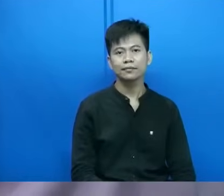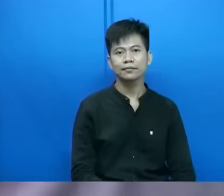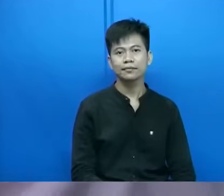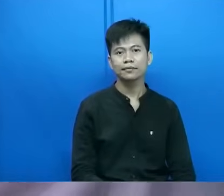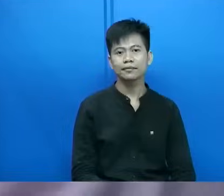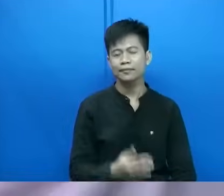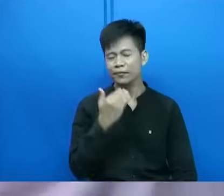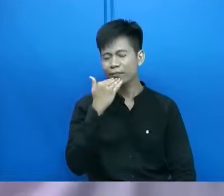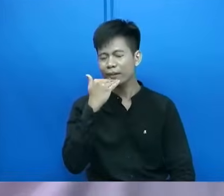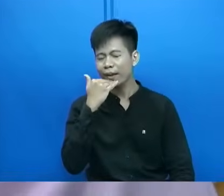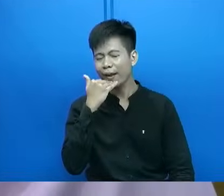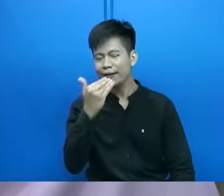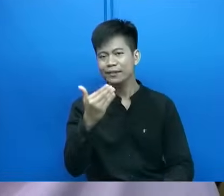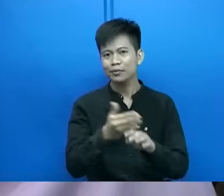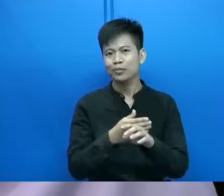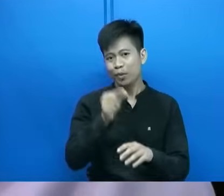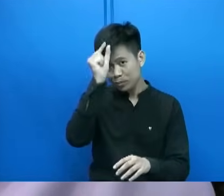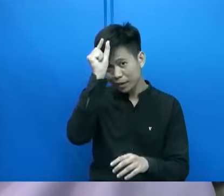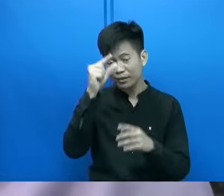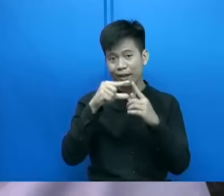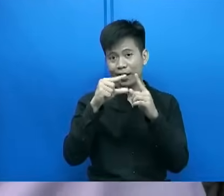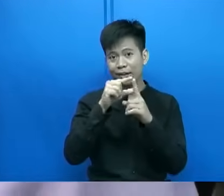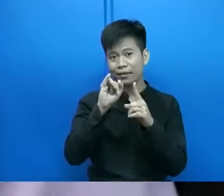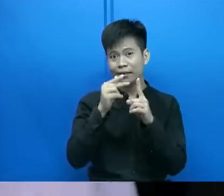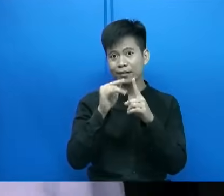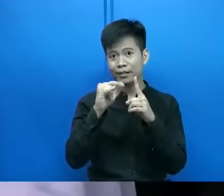wabarakatuh. Ya, terima kasih banyak sebelumnya setelah dihidayat.